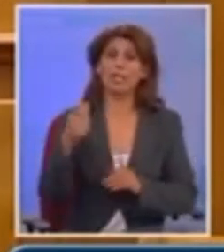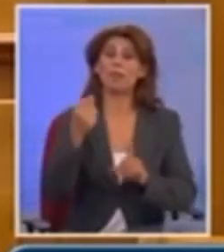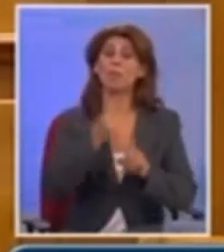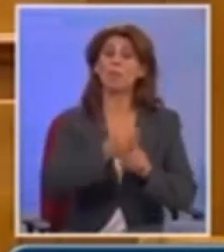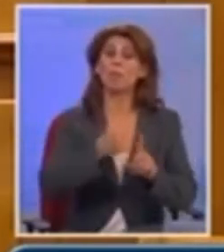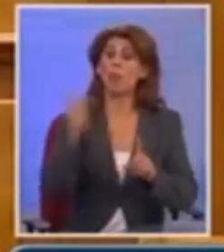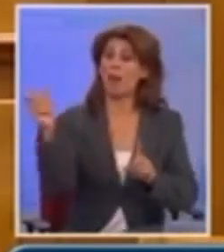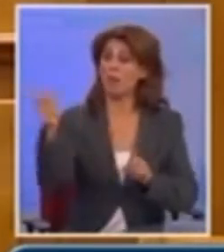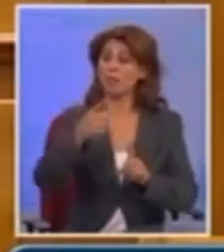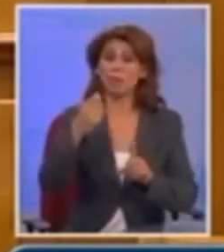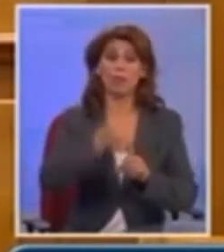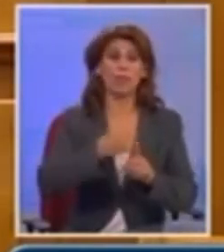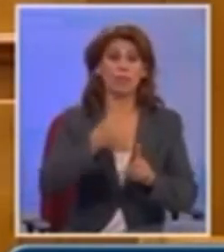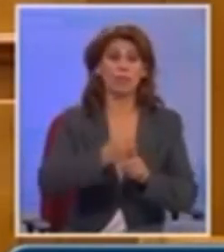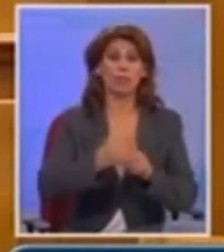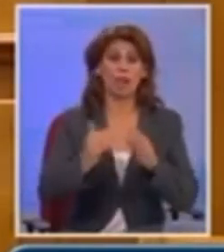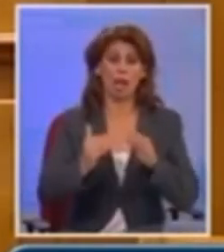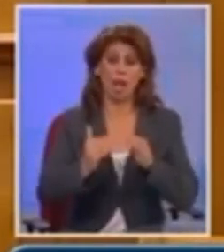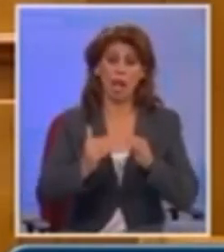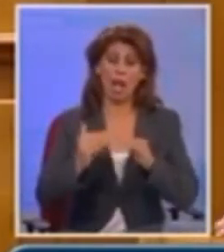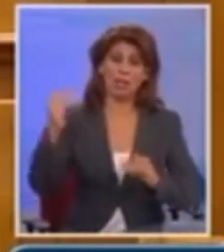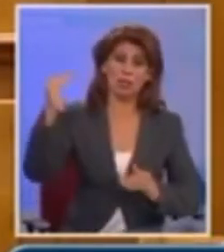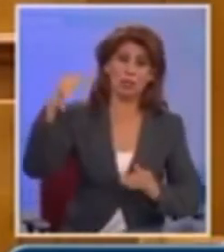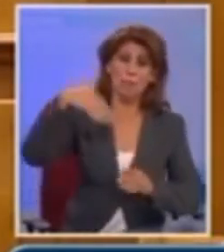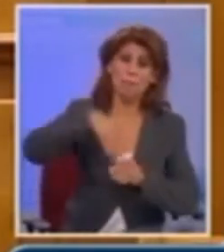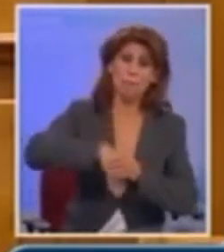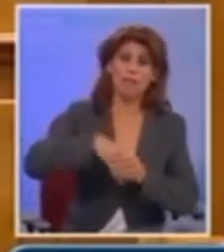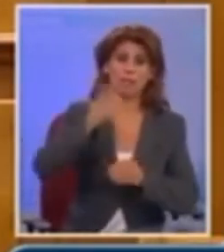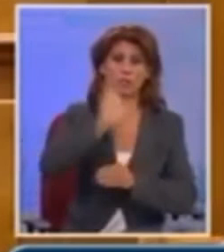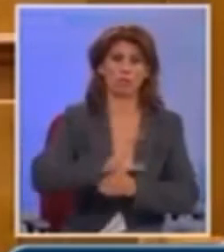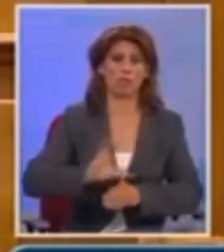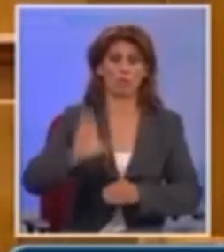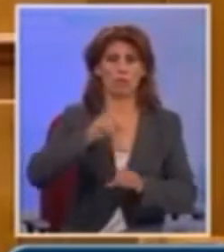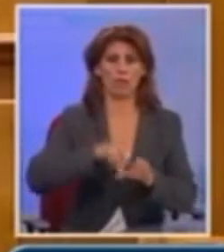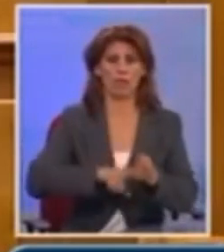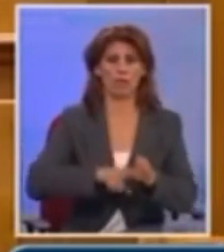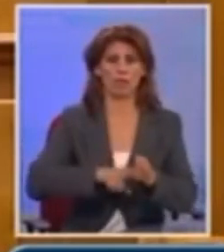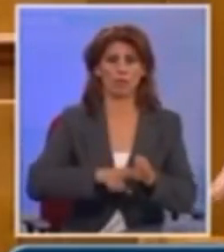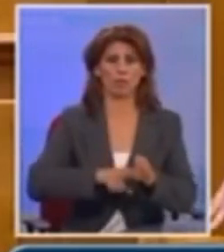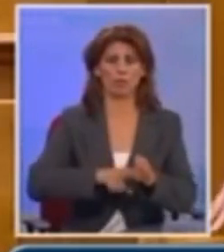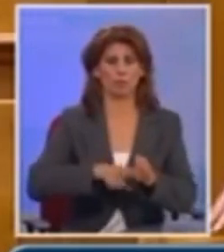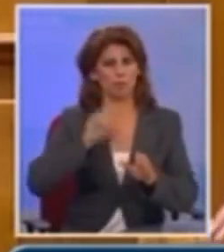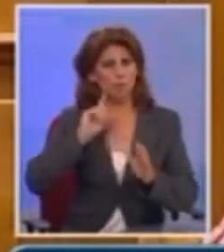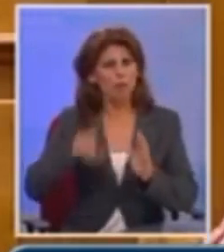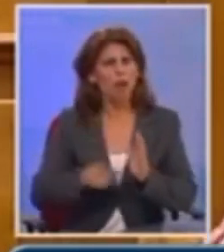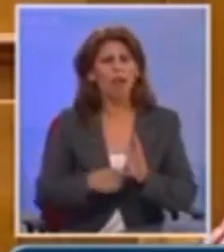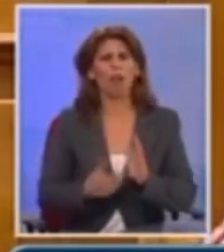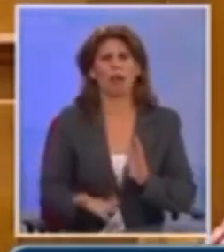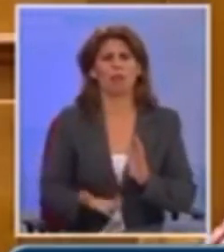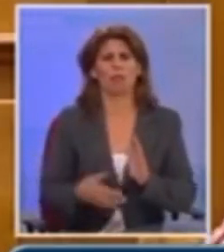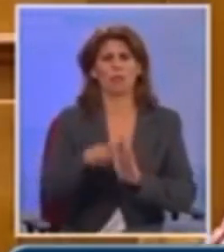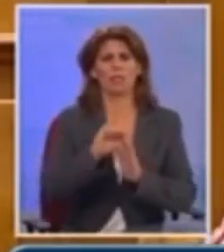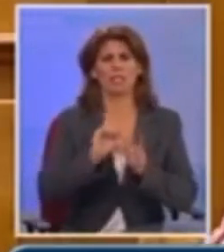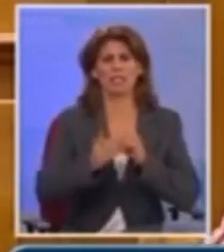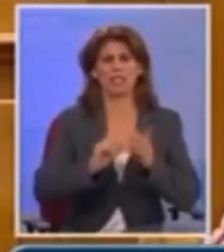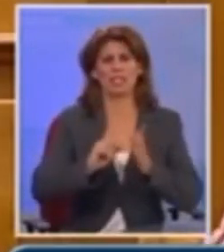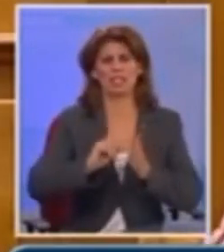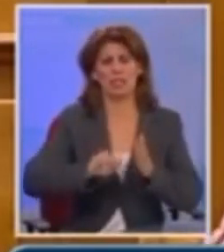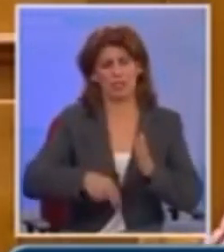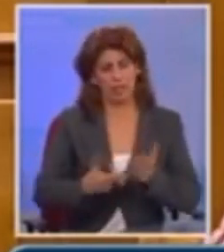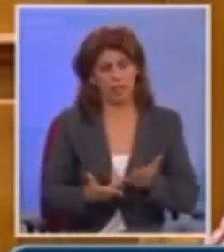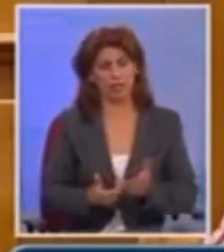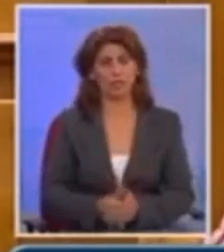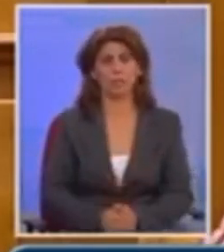διεκδικούν την ανισοτιμία εντός της Ευρωπαϊκής Ένωσης κατά παράβαση των συνθήκων και